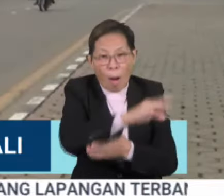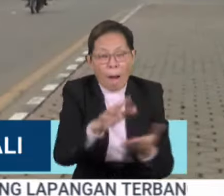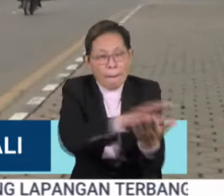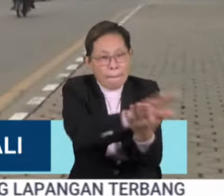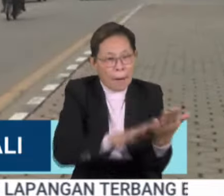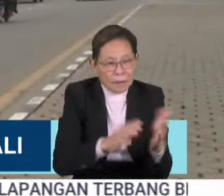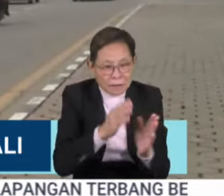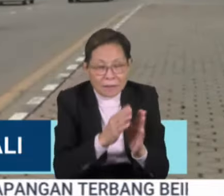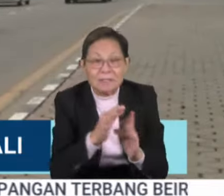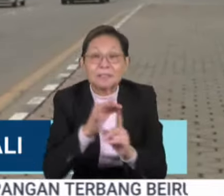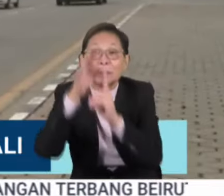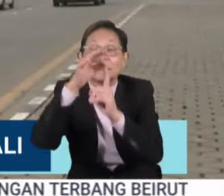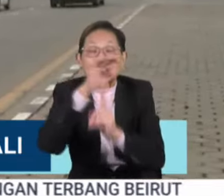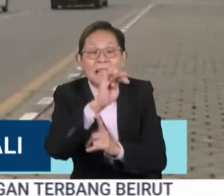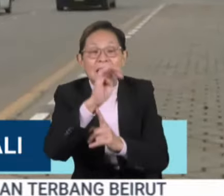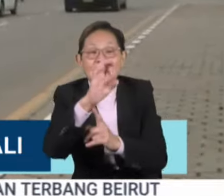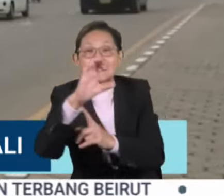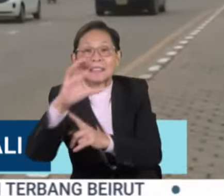pelan strategik AEC